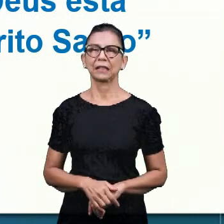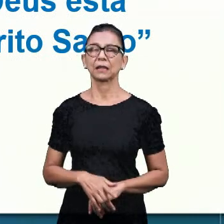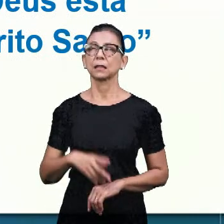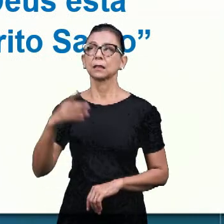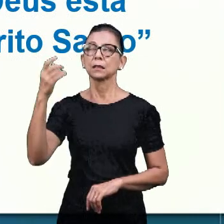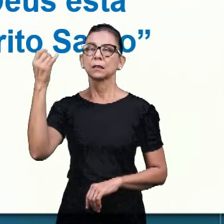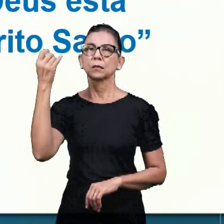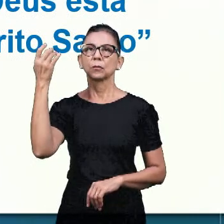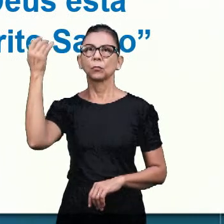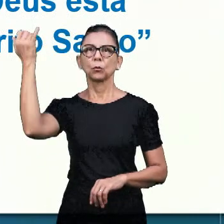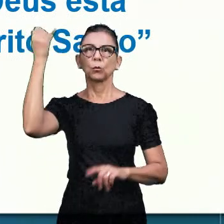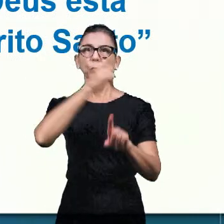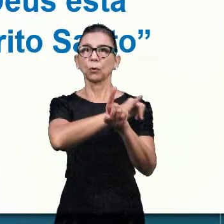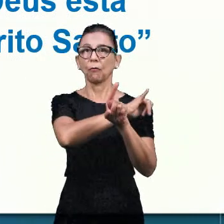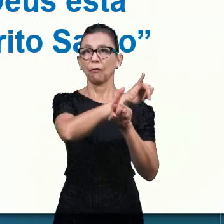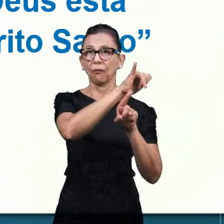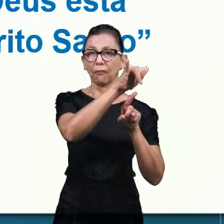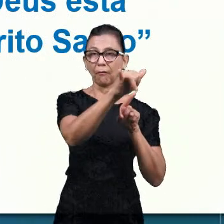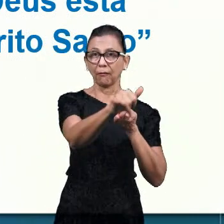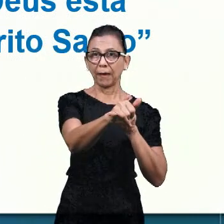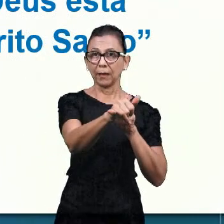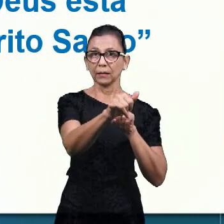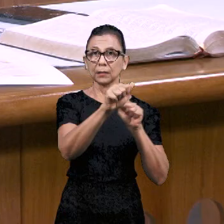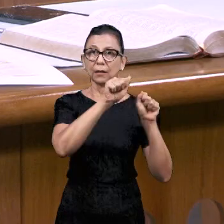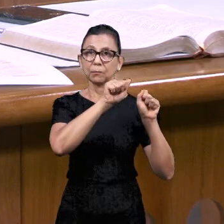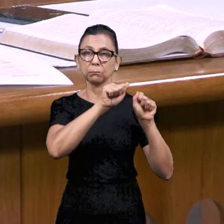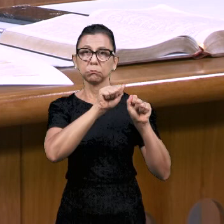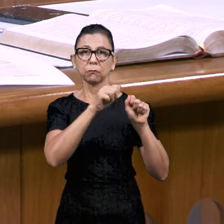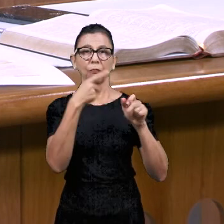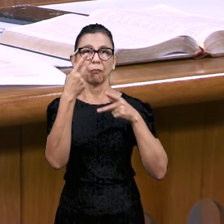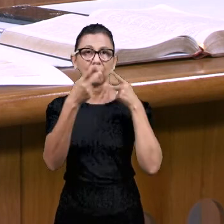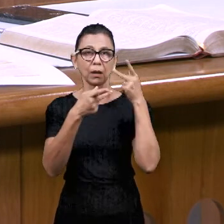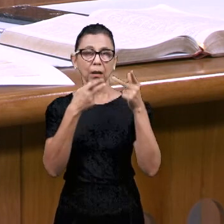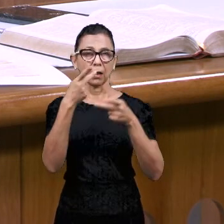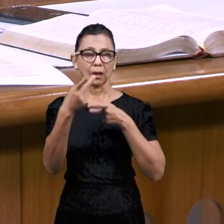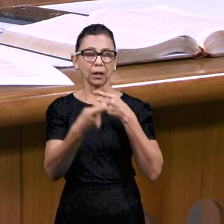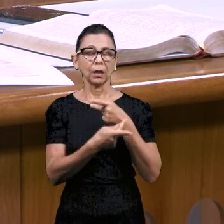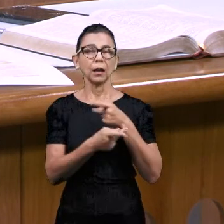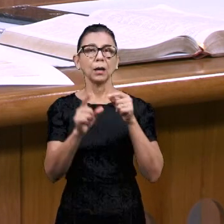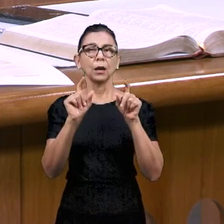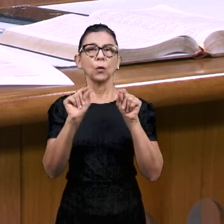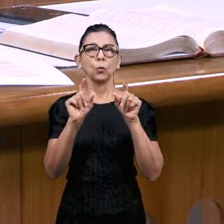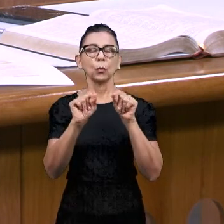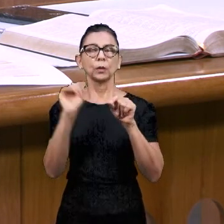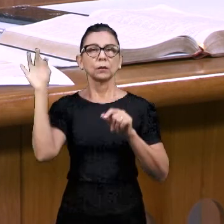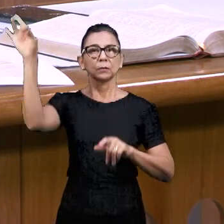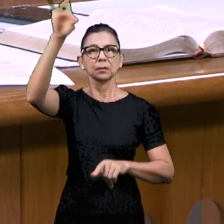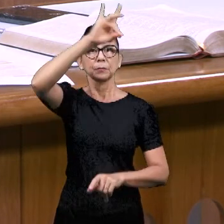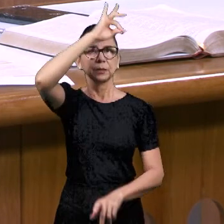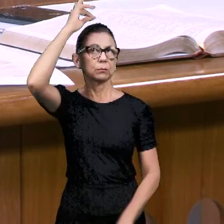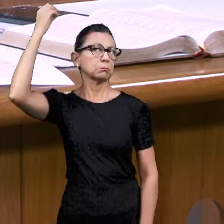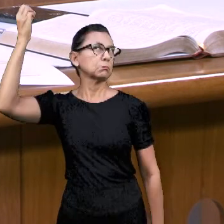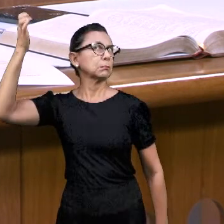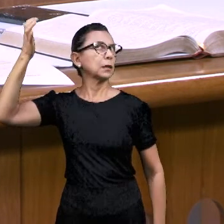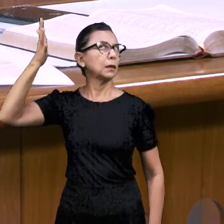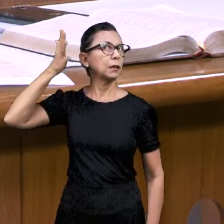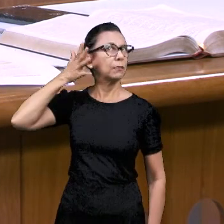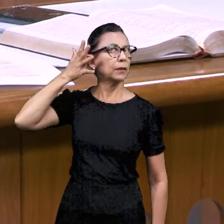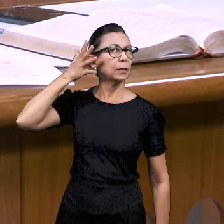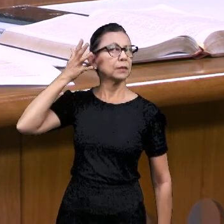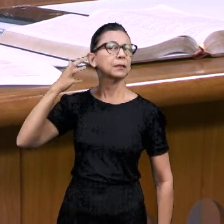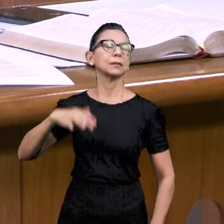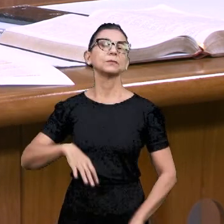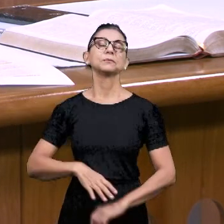en train d'entendre du Saint-Esprit. Très bien parlé cette phrase, notre frère de l'Église en Asa Norte,